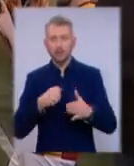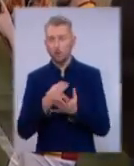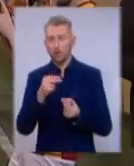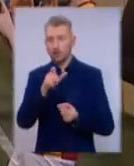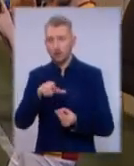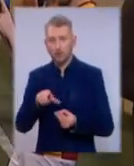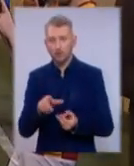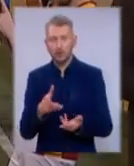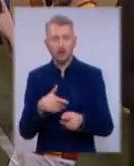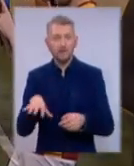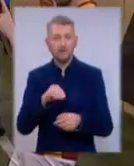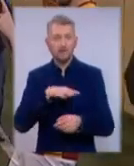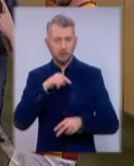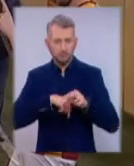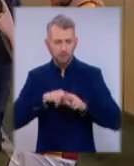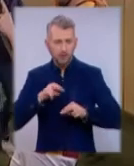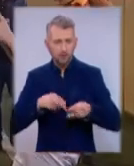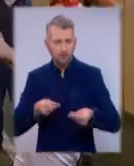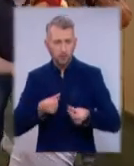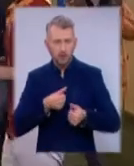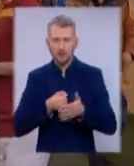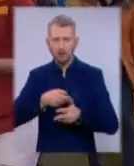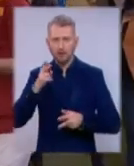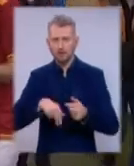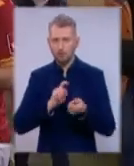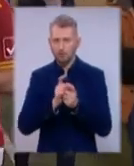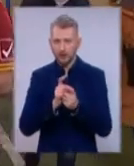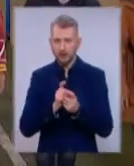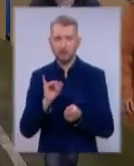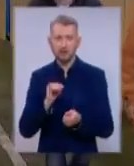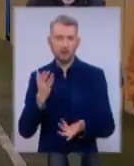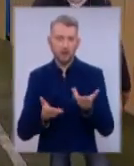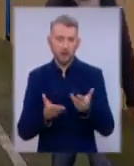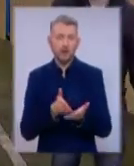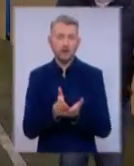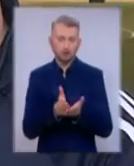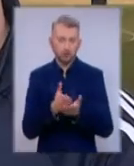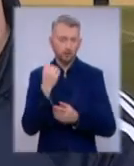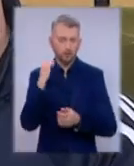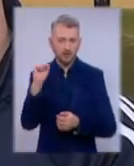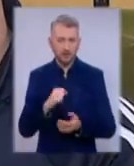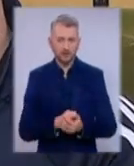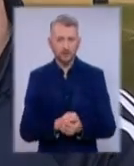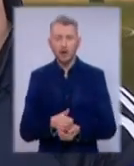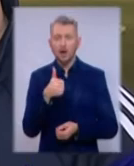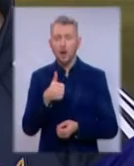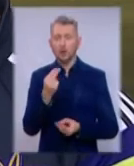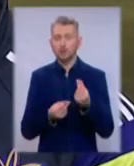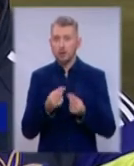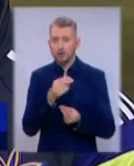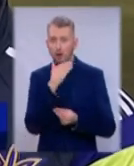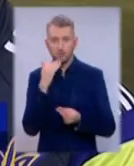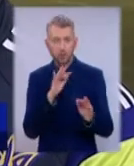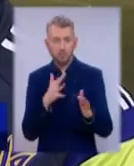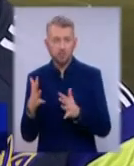поэтому все были настроены и до конца бились, и, наверное, заслуженно победили. Хорошая игра, ну, много